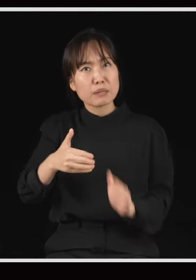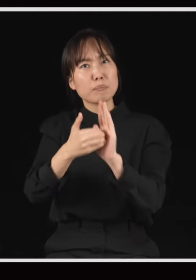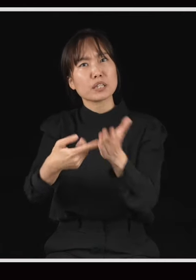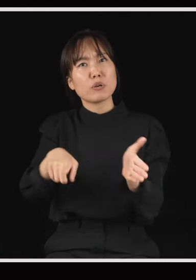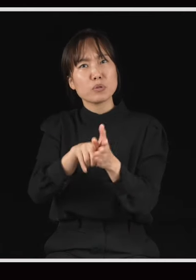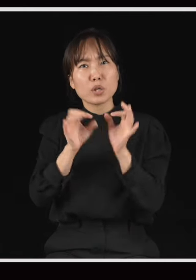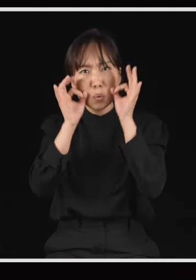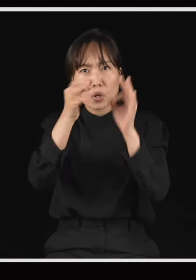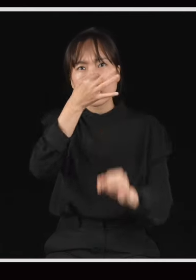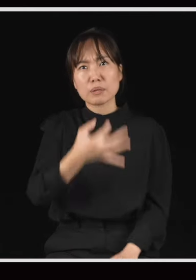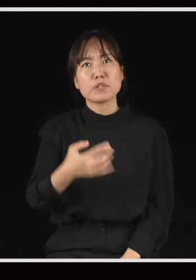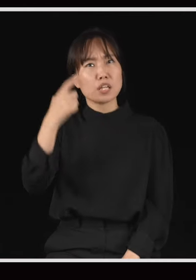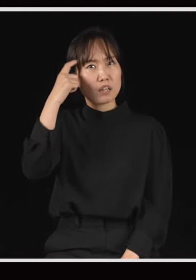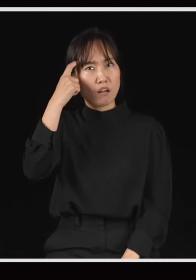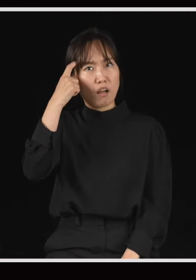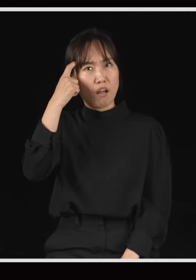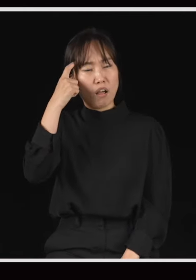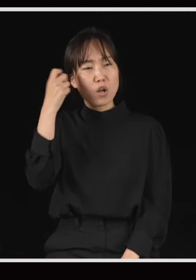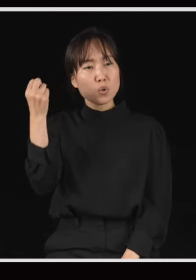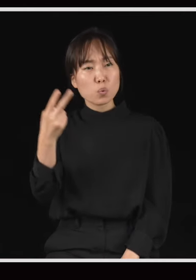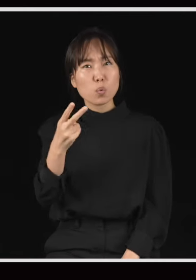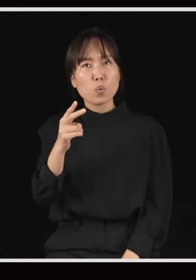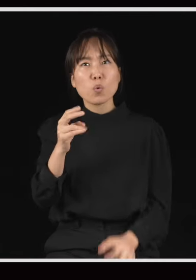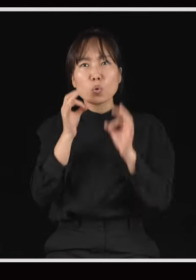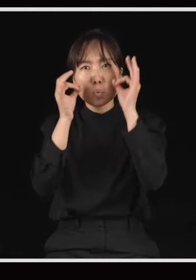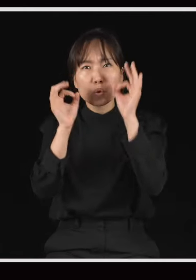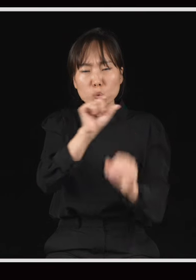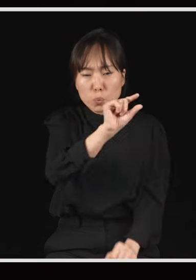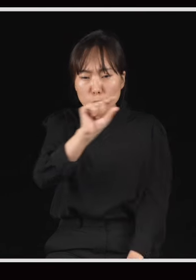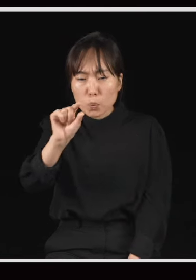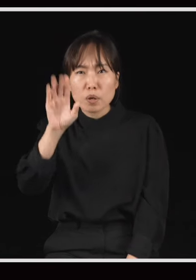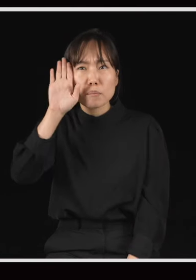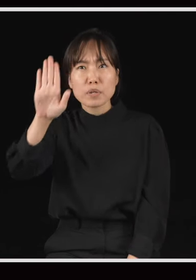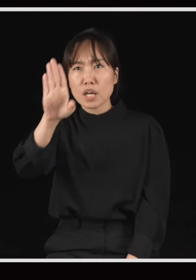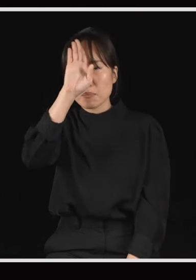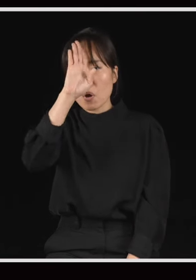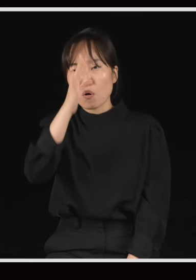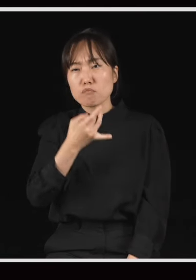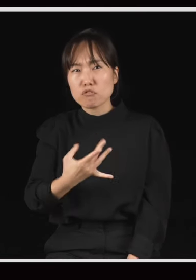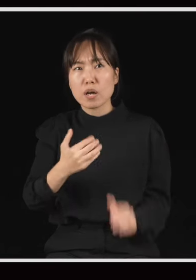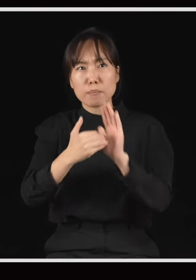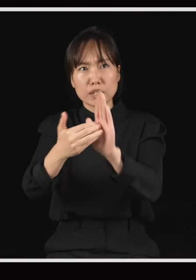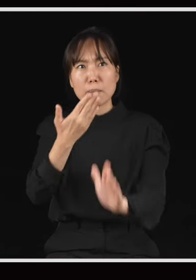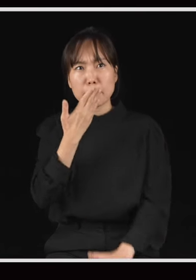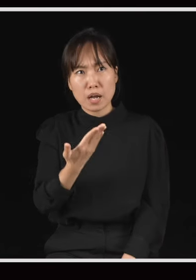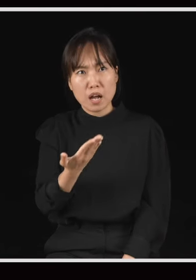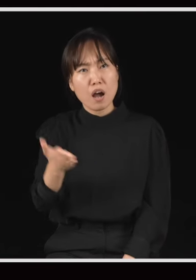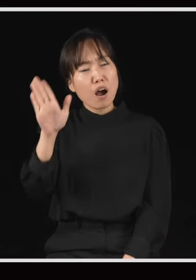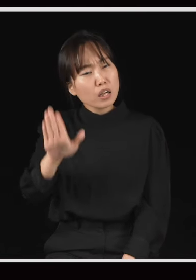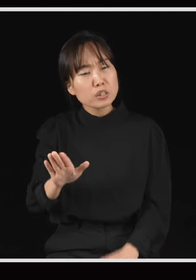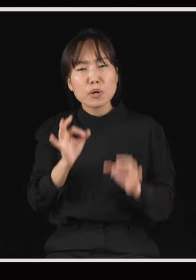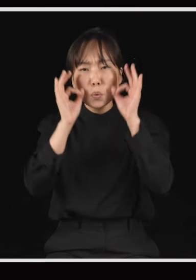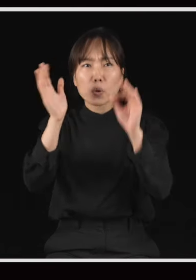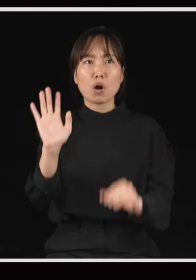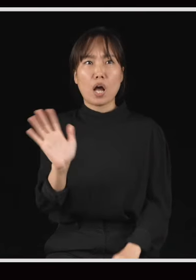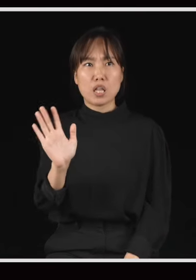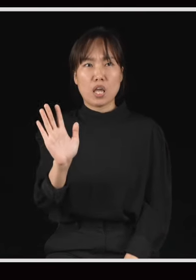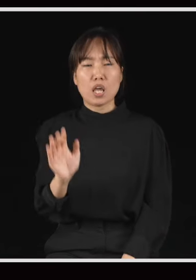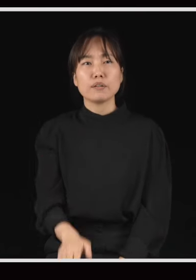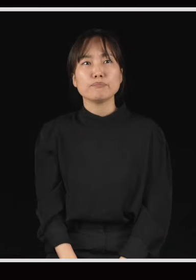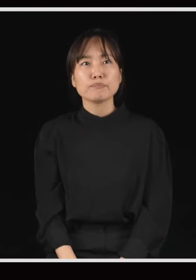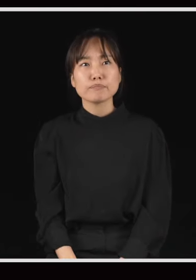어려워요. 그리고 때에 맞는 작은 노력이 큰 악결과를 예방해 주지만 사소한 투자를 하기를 너무 싫어해요. 자, 그 다음에 몸의